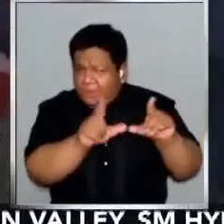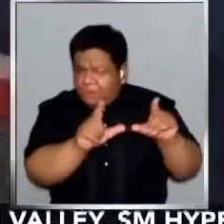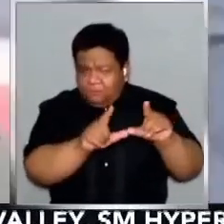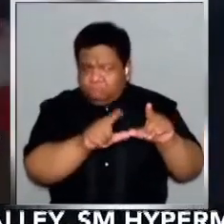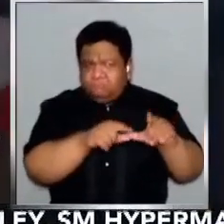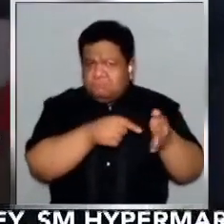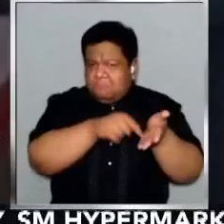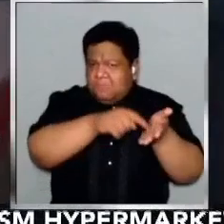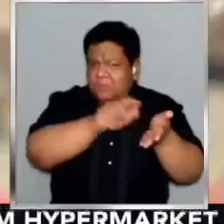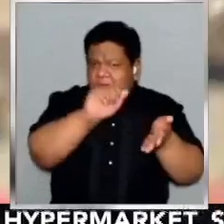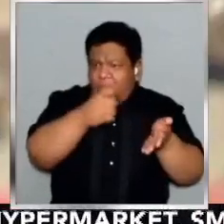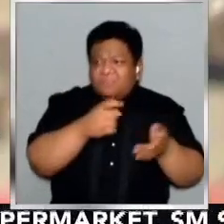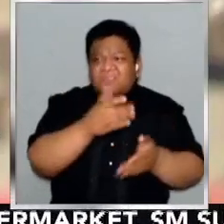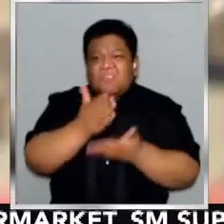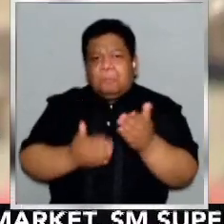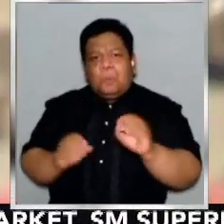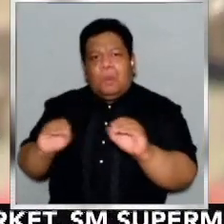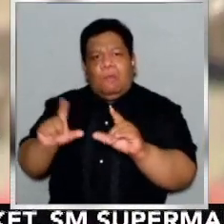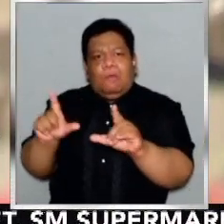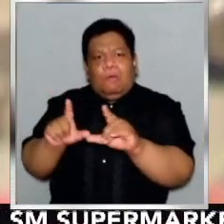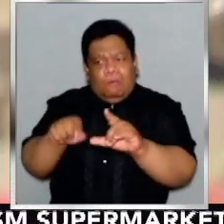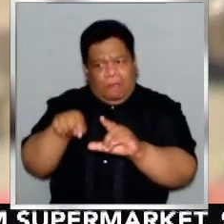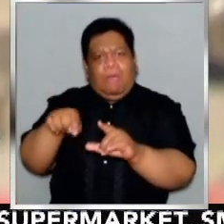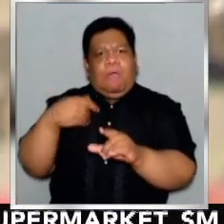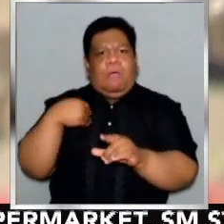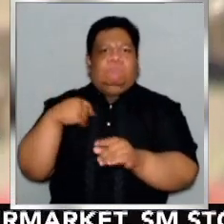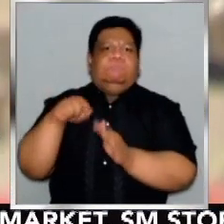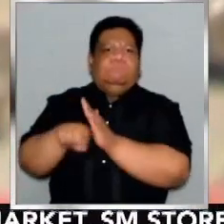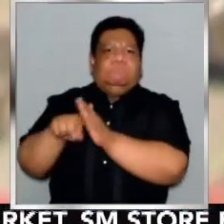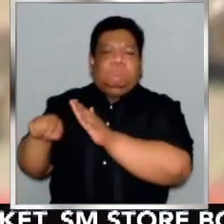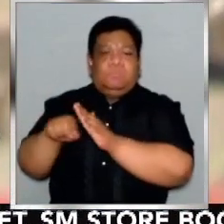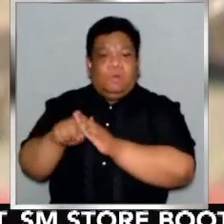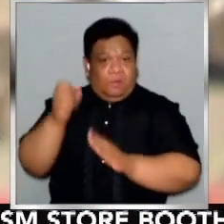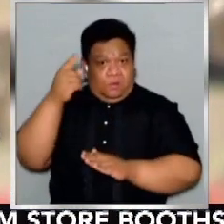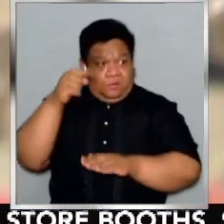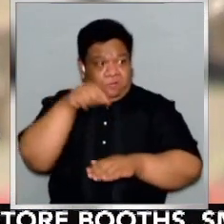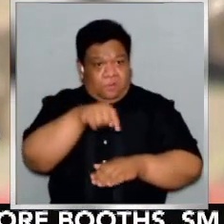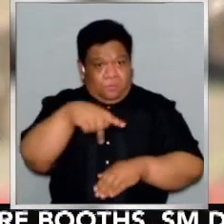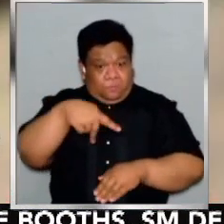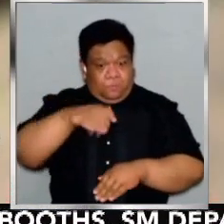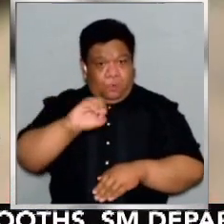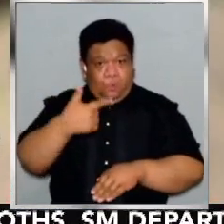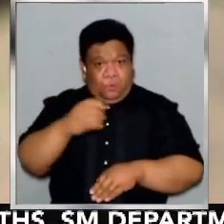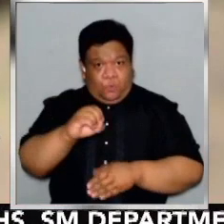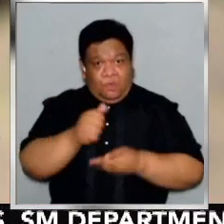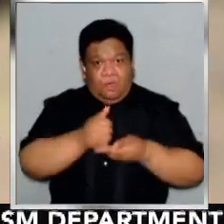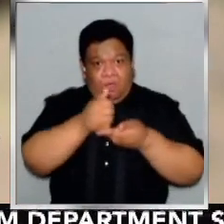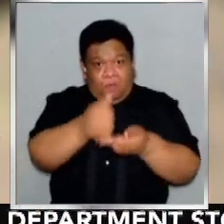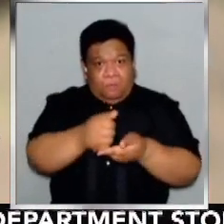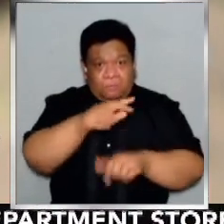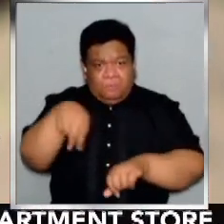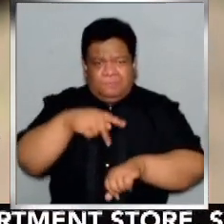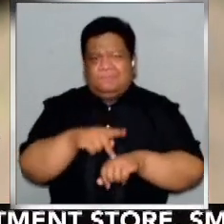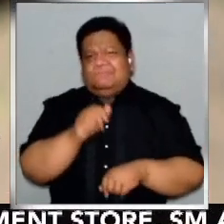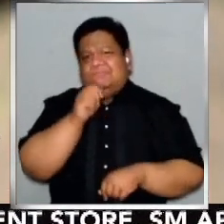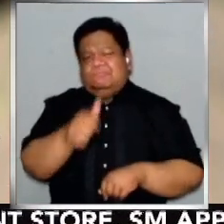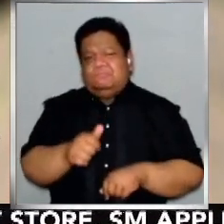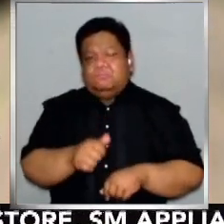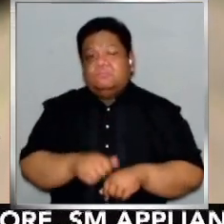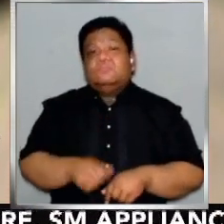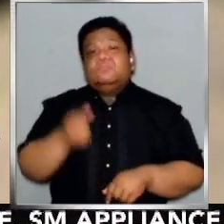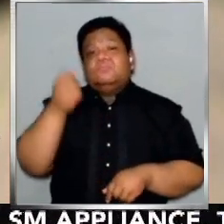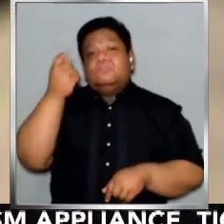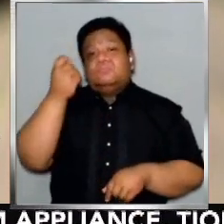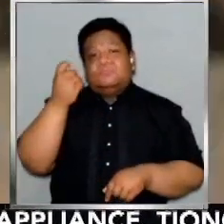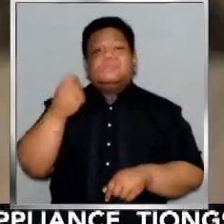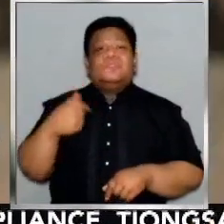hindi naman daw malaki ang ambag sa ekonomiya ng mga POGO. Noong isang taon, sinabi ng Chinese Embassy na masama para sa China at Pilipinas sa mga krimeng